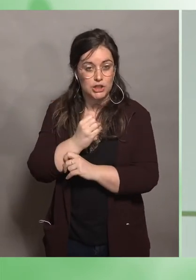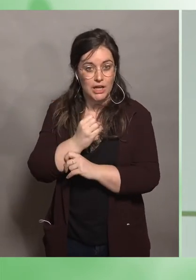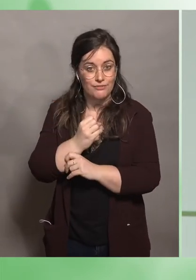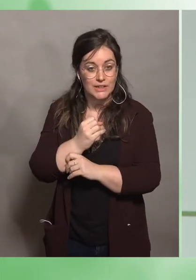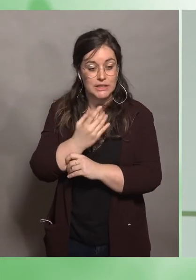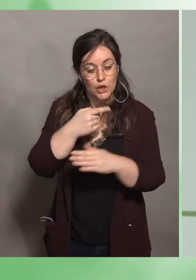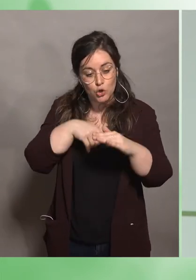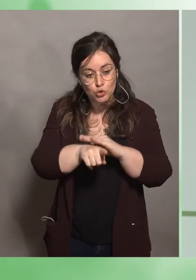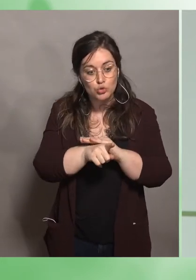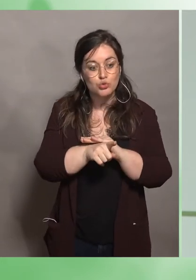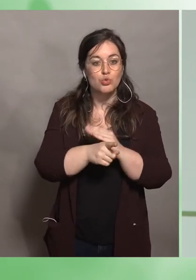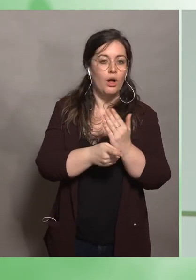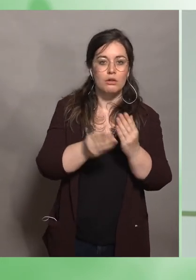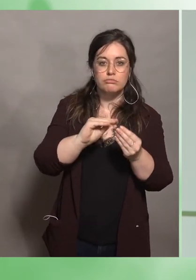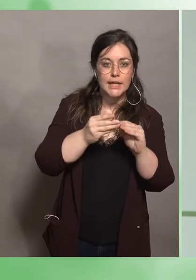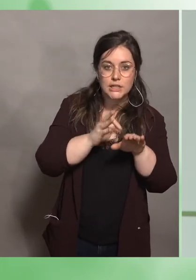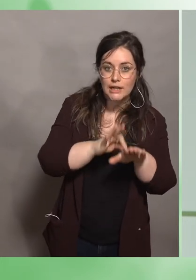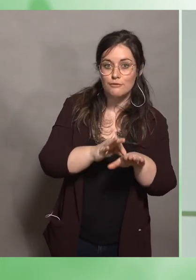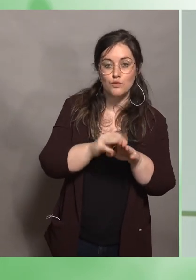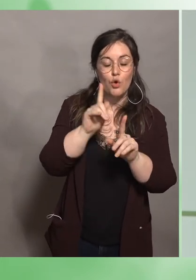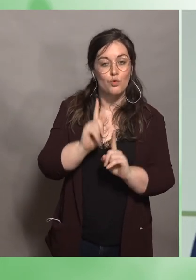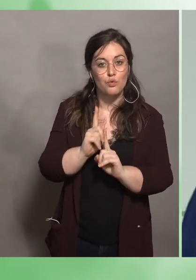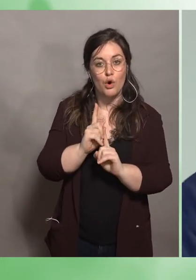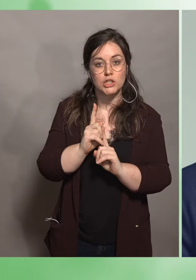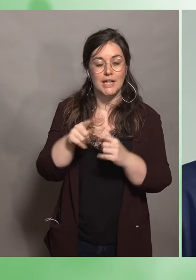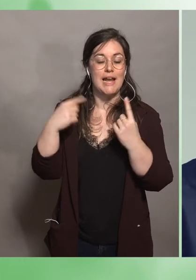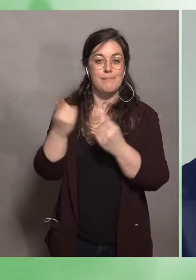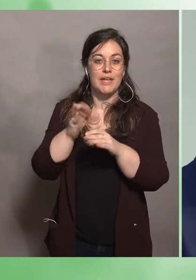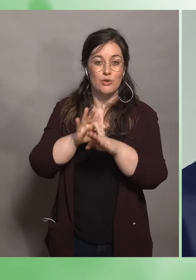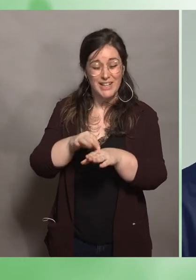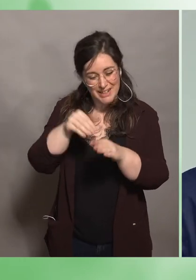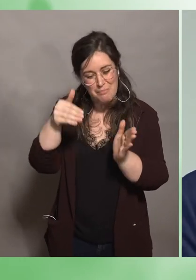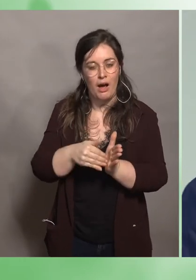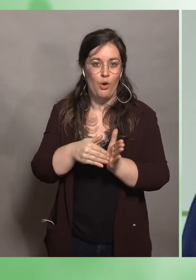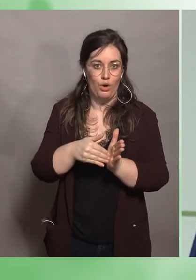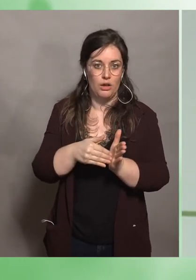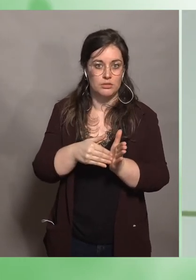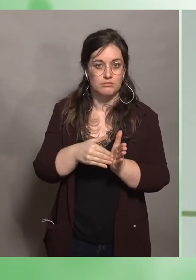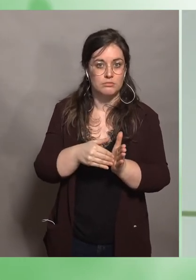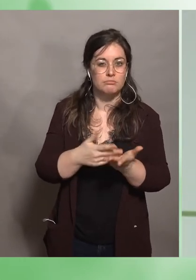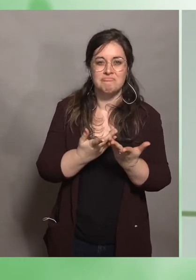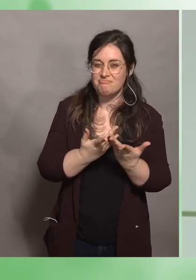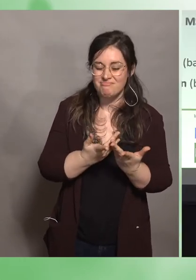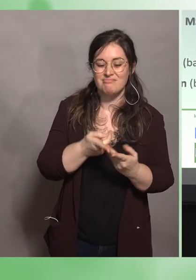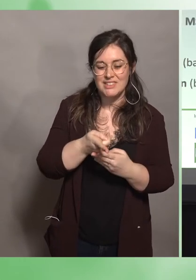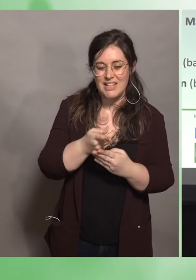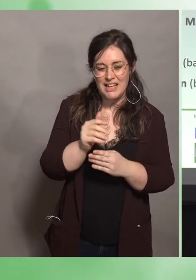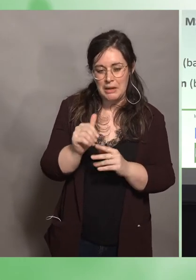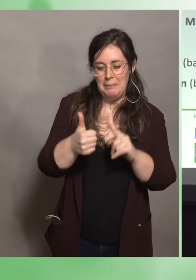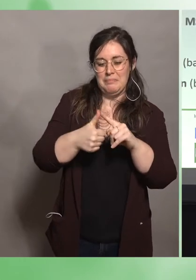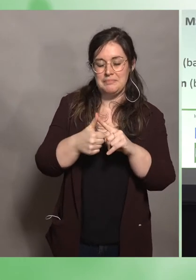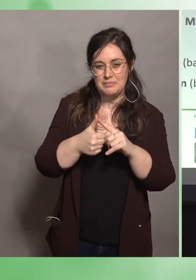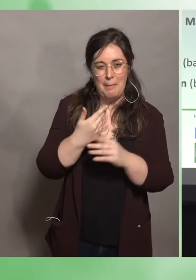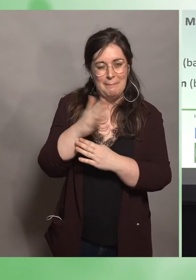Zugang der Geschäftsführung, des Vorstands und der Abteilungsleiter gegeben sein muss. Also das ist also dieser allererste